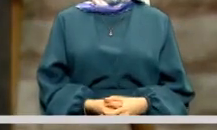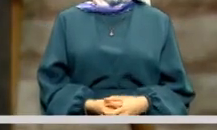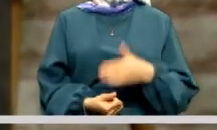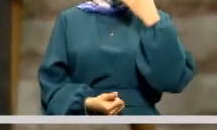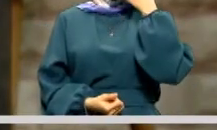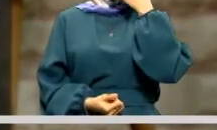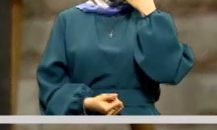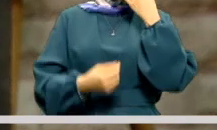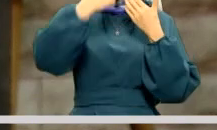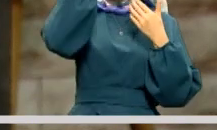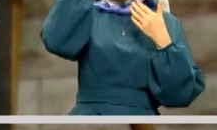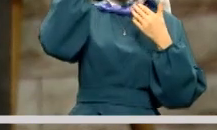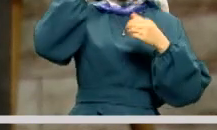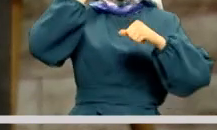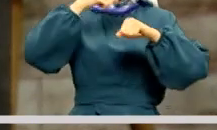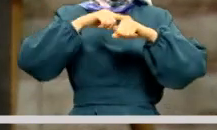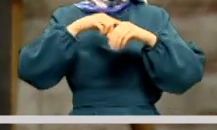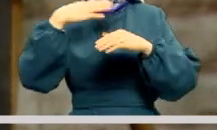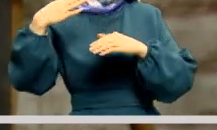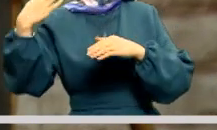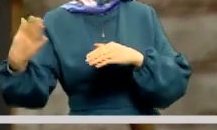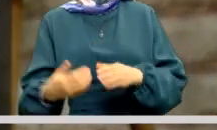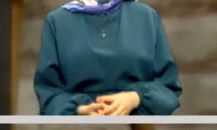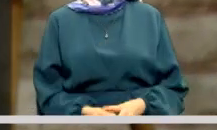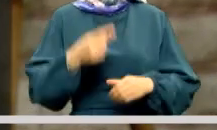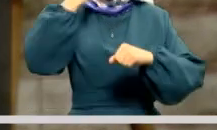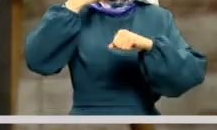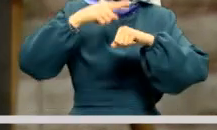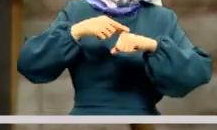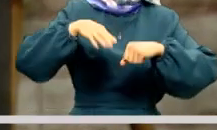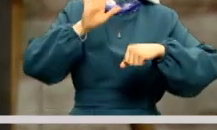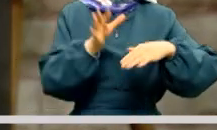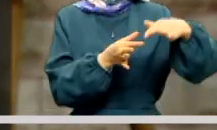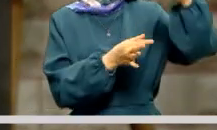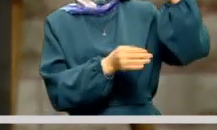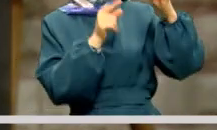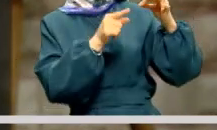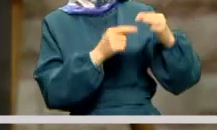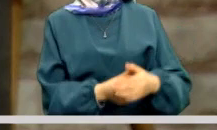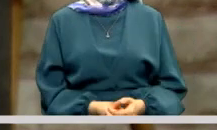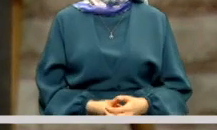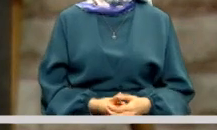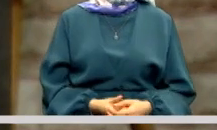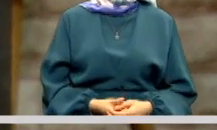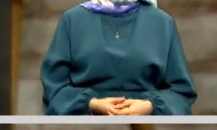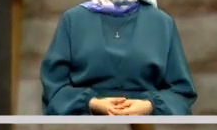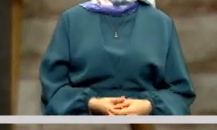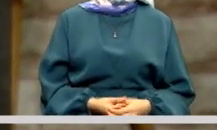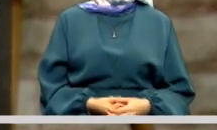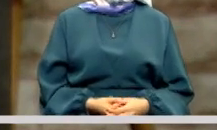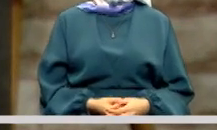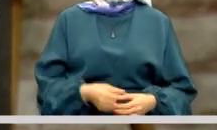inanma boyutu dışındaki yani inanmayanlara hitapla baktığımız zaman Allah'ın